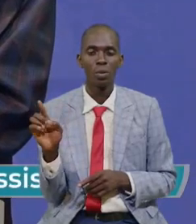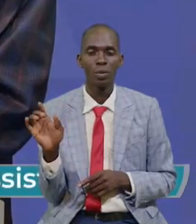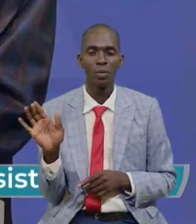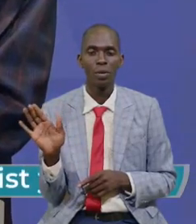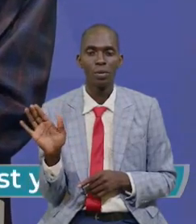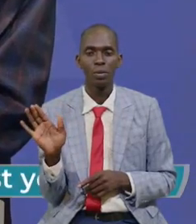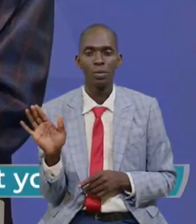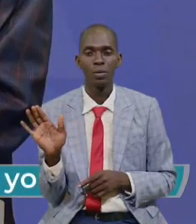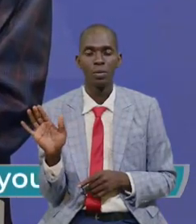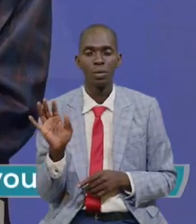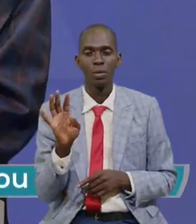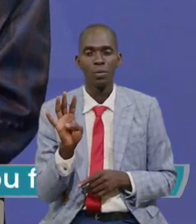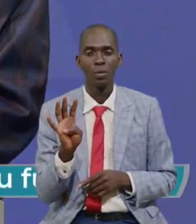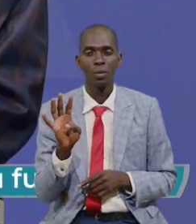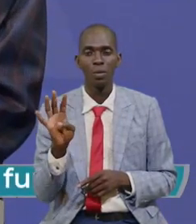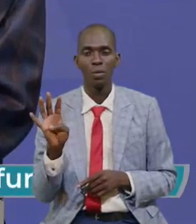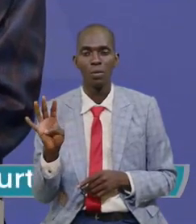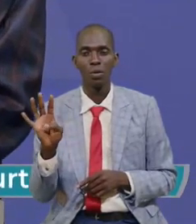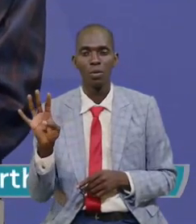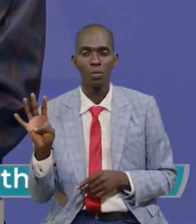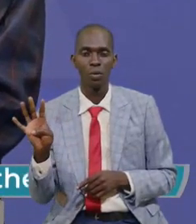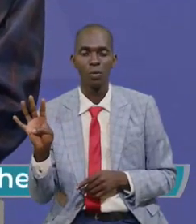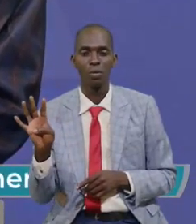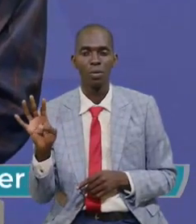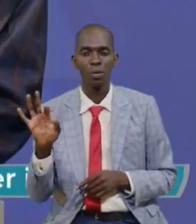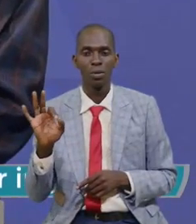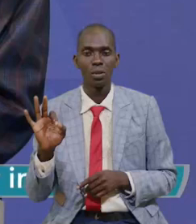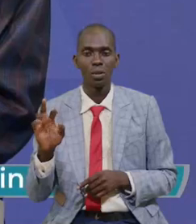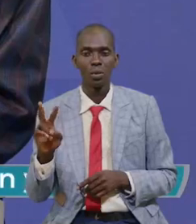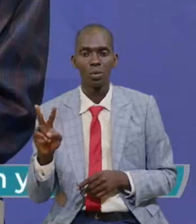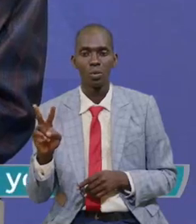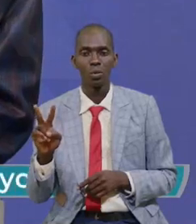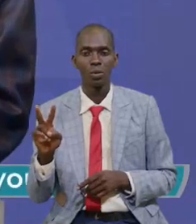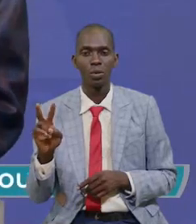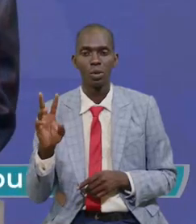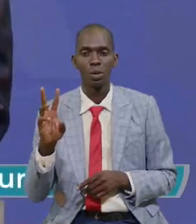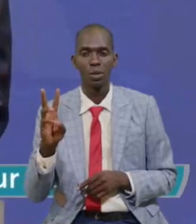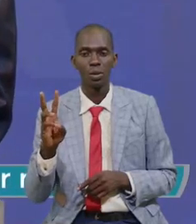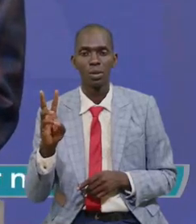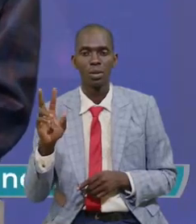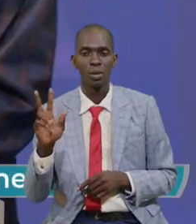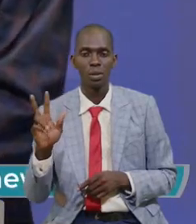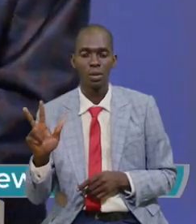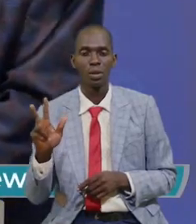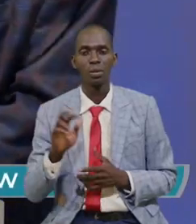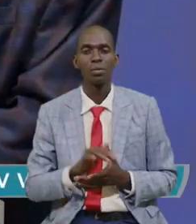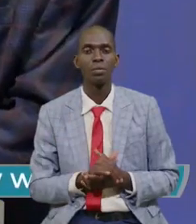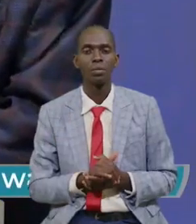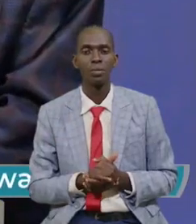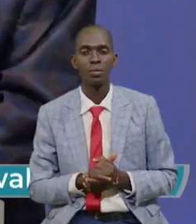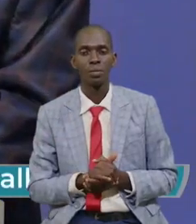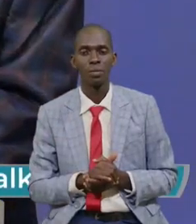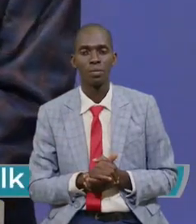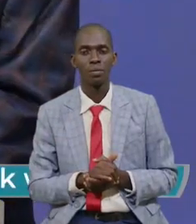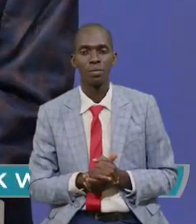91 54 44 92 63.